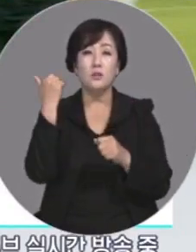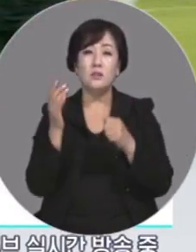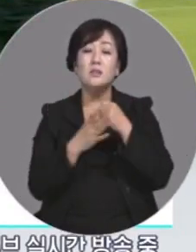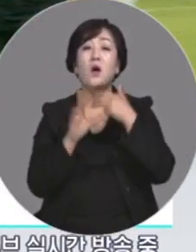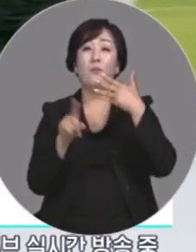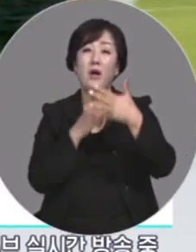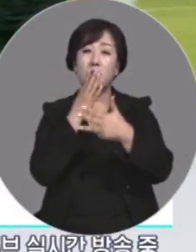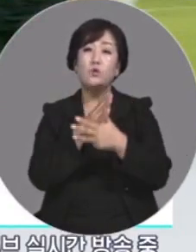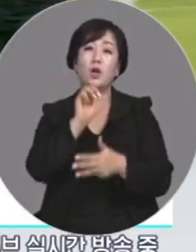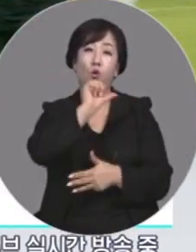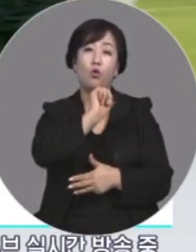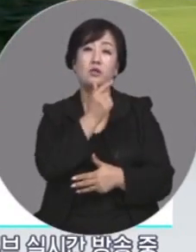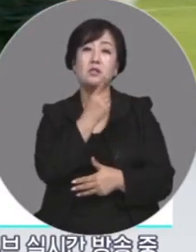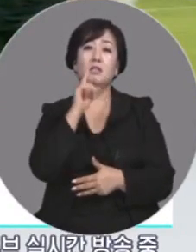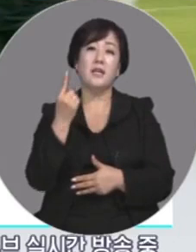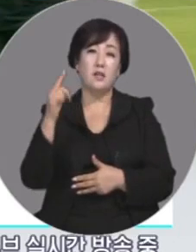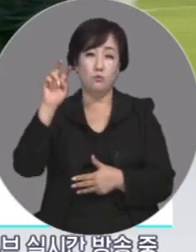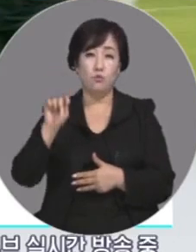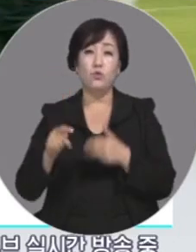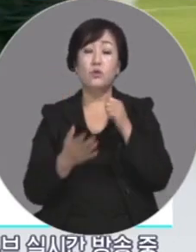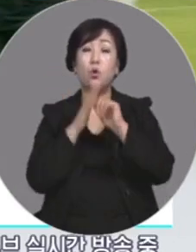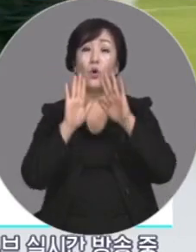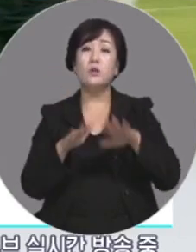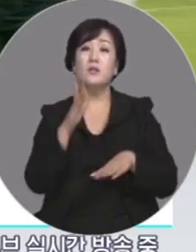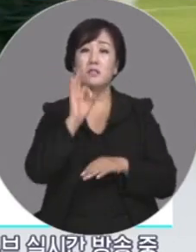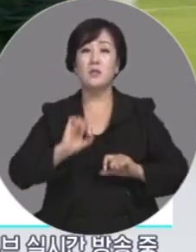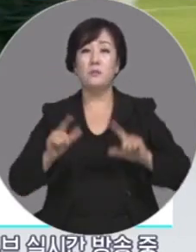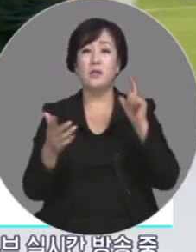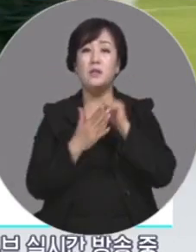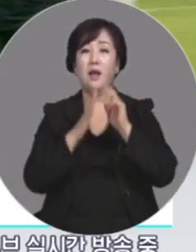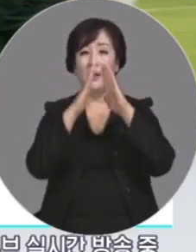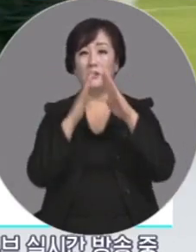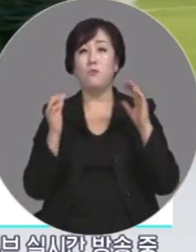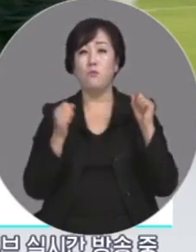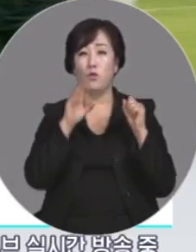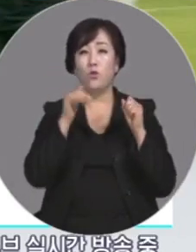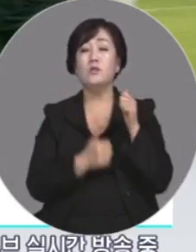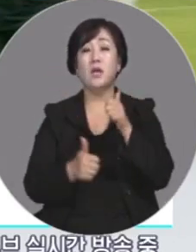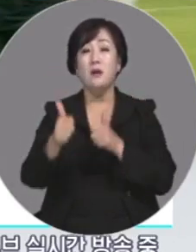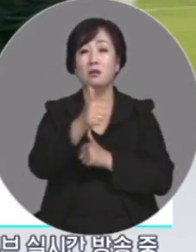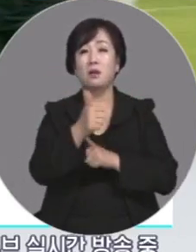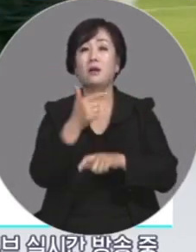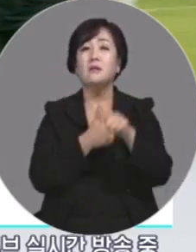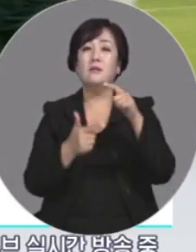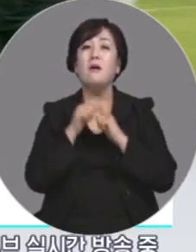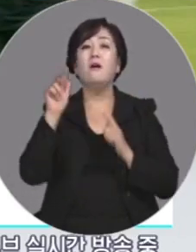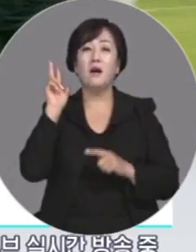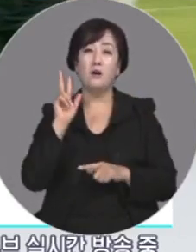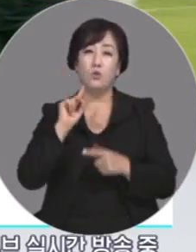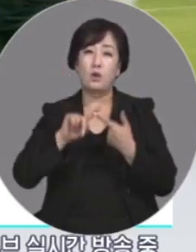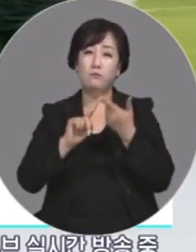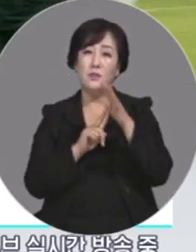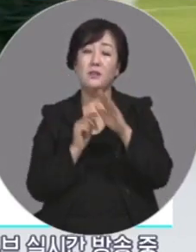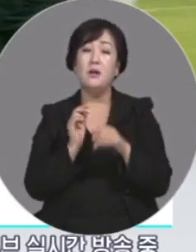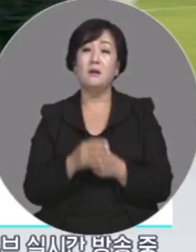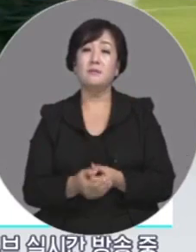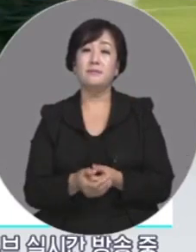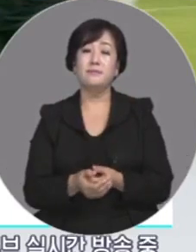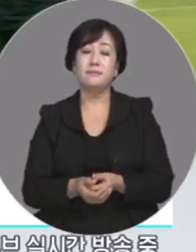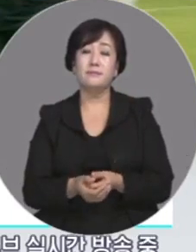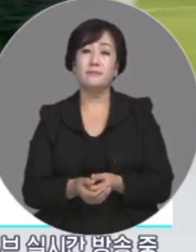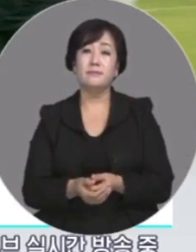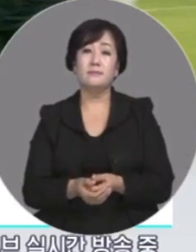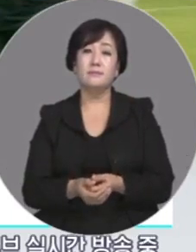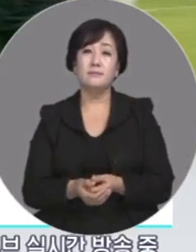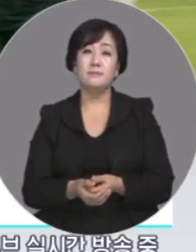5승 1무로 탄력을 받은 울산은 오는 10일 전북을 꺾고 우승을 위해 한 발 더 나아간다는 각오입니다. 윤주훈 기자가